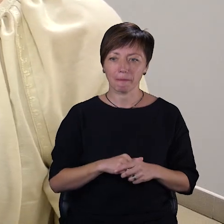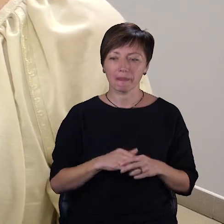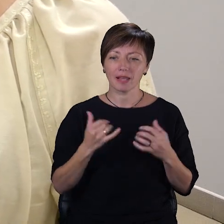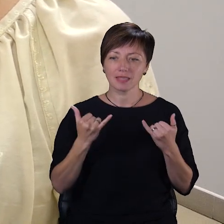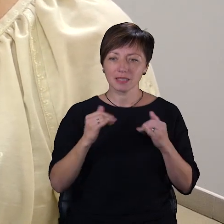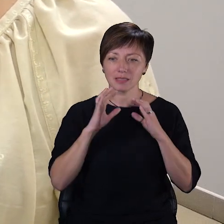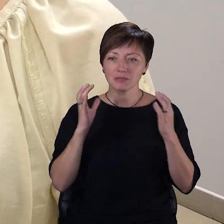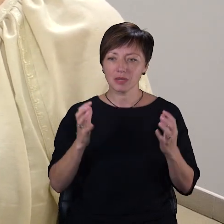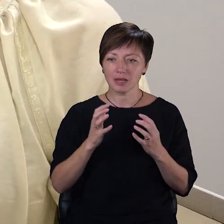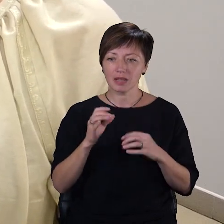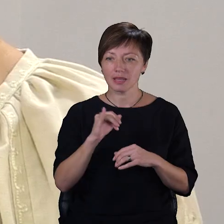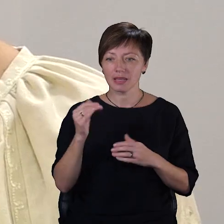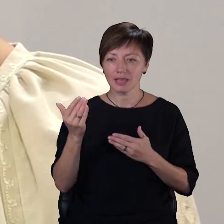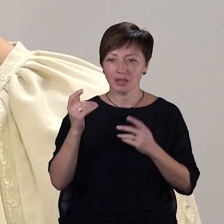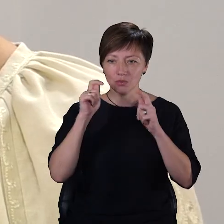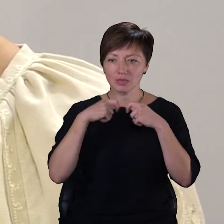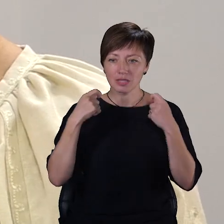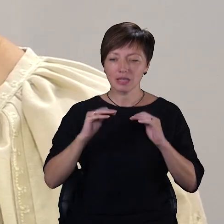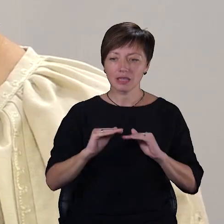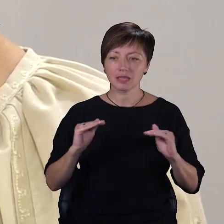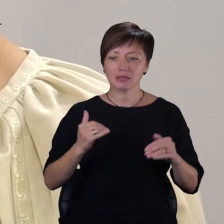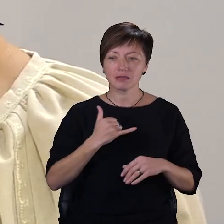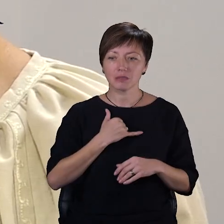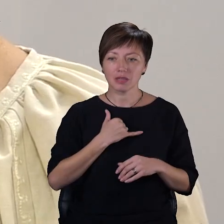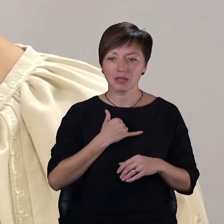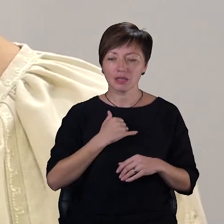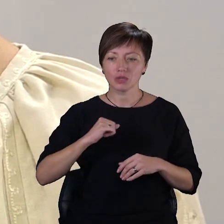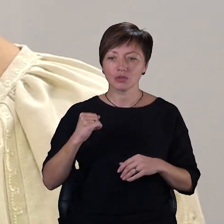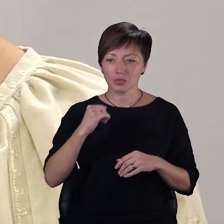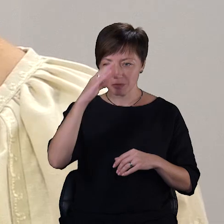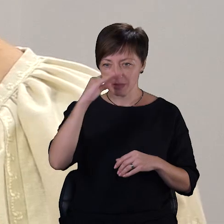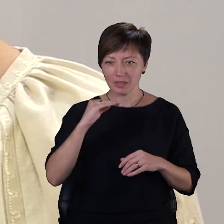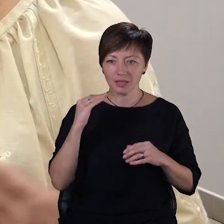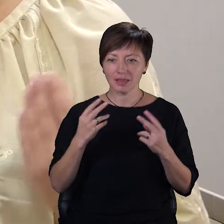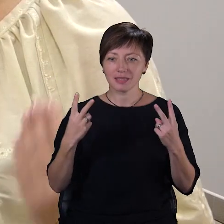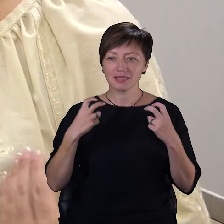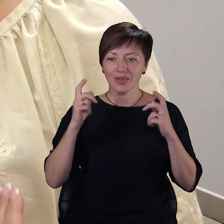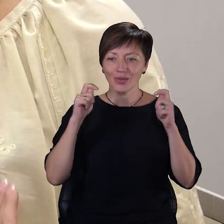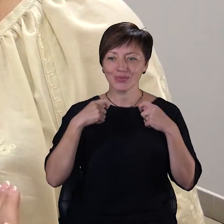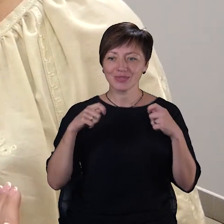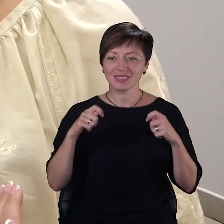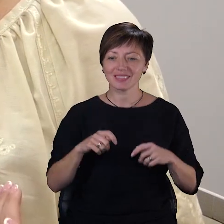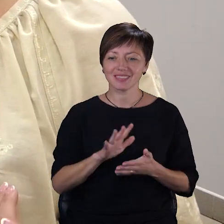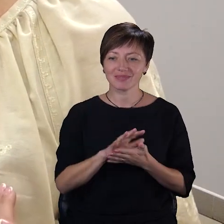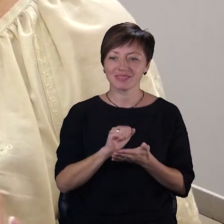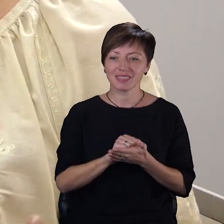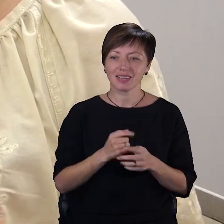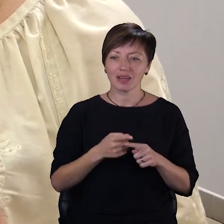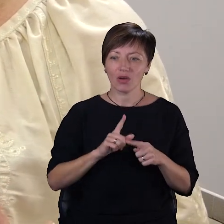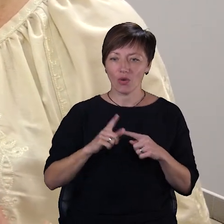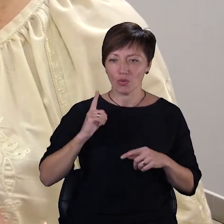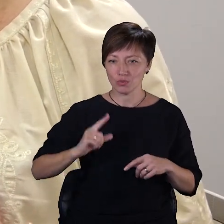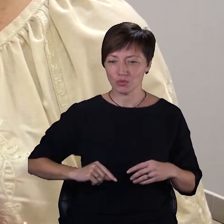зараз зберігаються її хустки. В дитинстві мене друзі батьків називали хустинка. Коли нас одіяли в ці костюми,